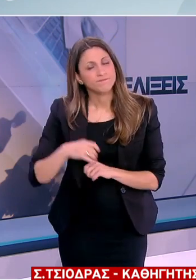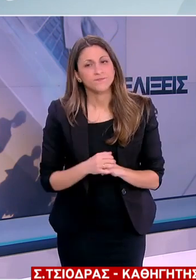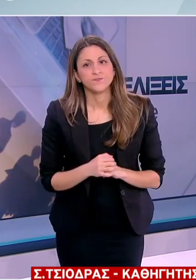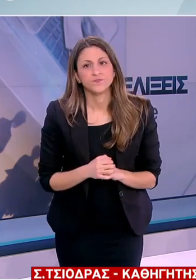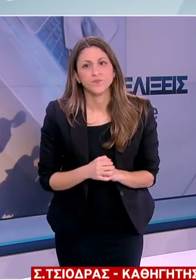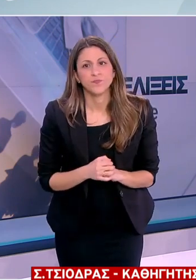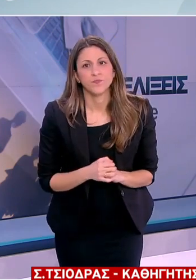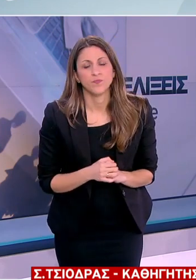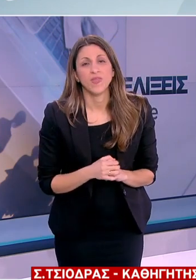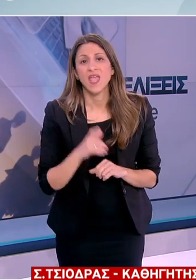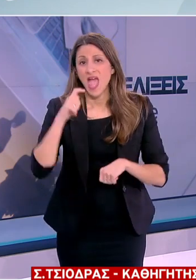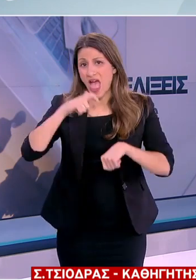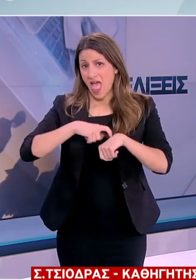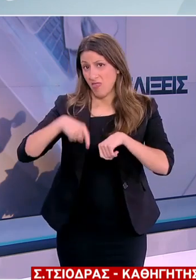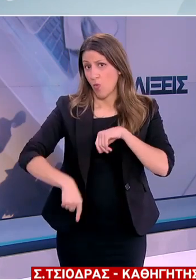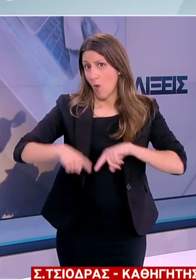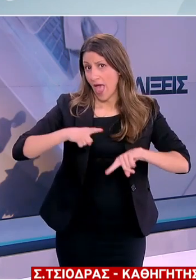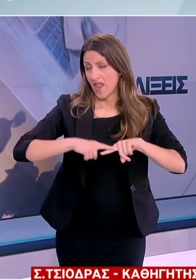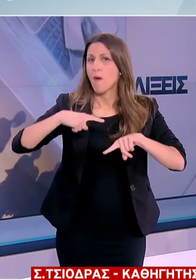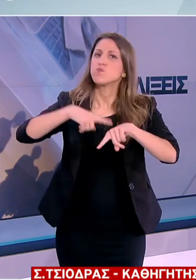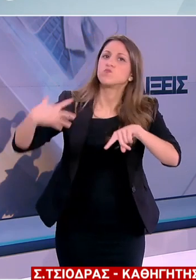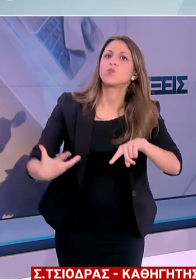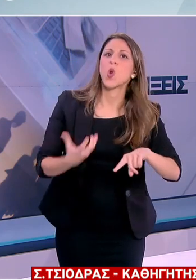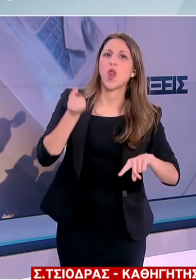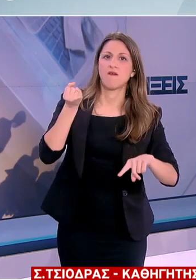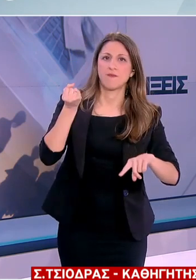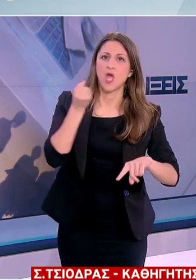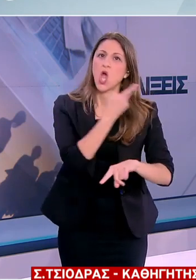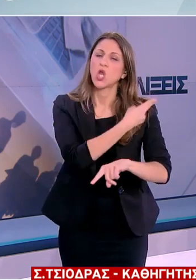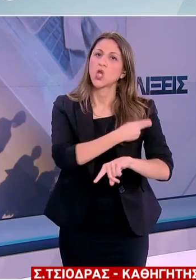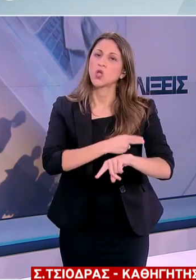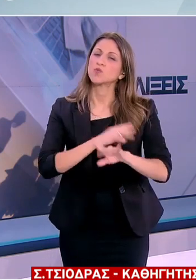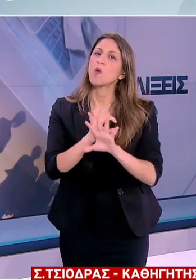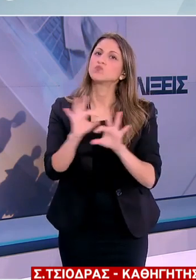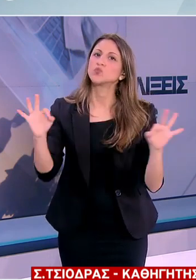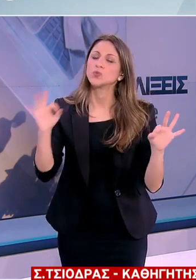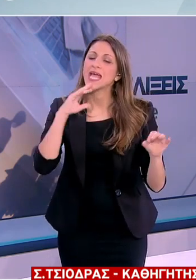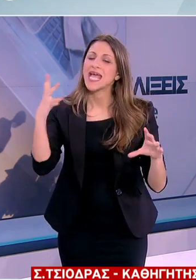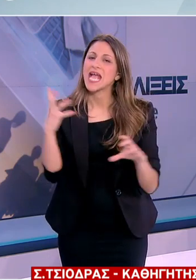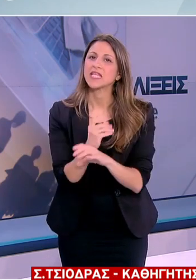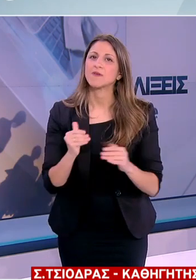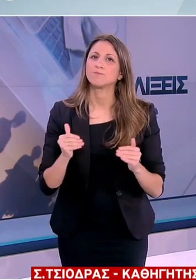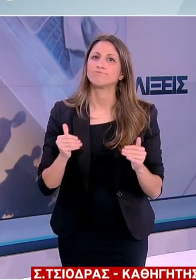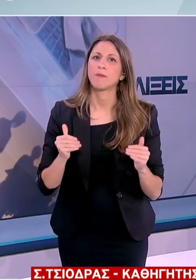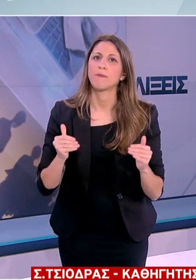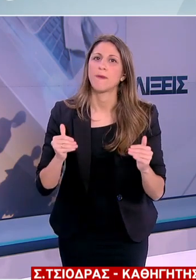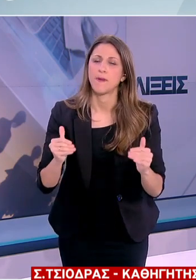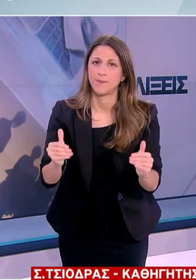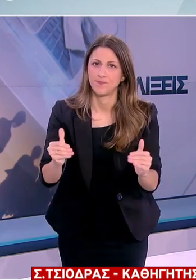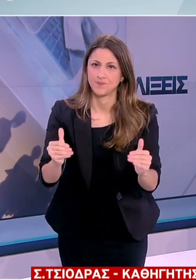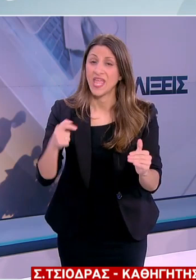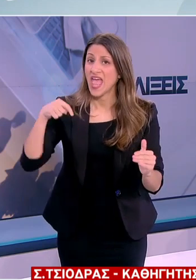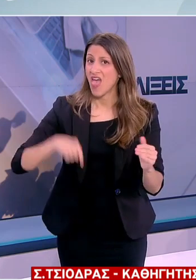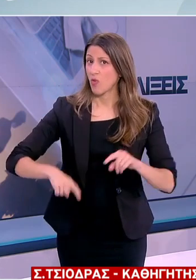Εμείς δεν είδαμε τέτοια απότομη κορυφή. Το σύστημα υγείας μας πιέστηκε λιγότερο, χάρη στις προσπάθειες όλων. Το ρόμι δεν